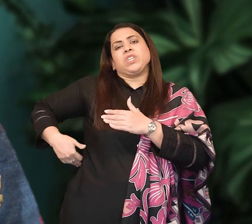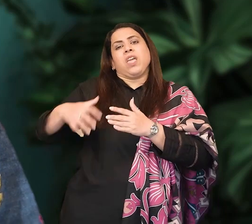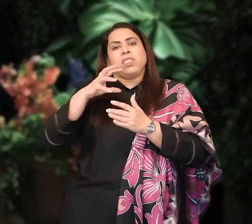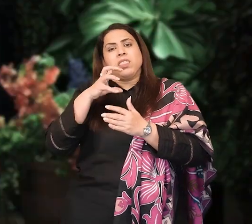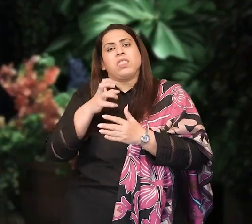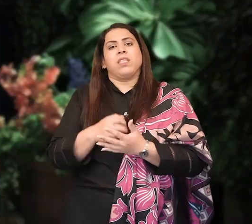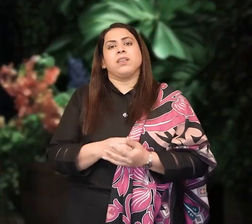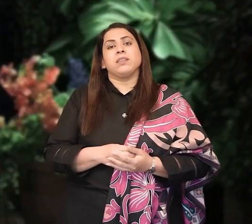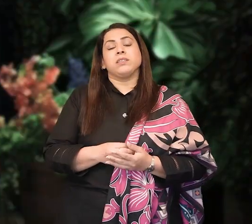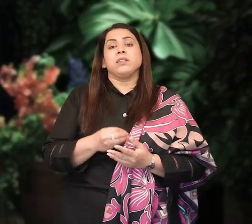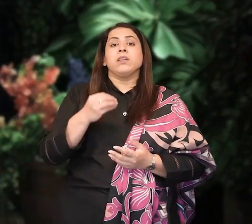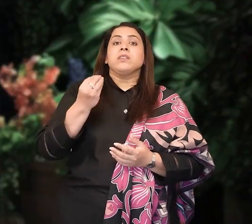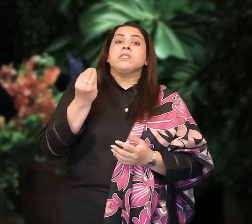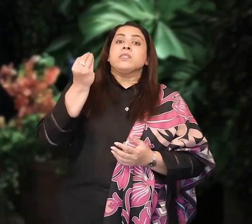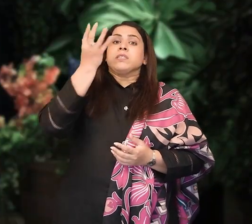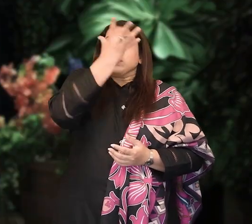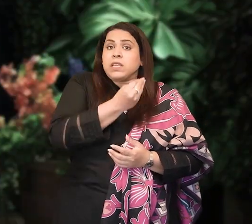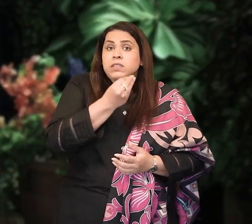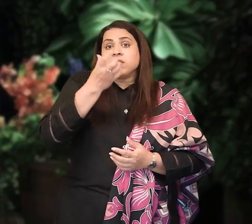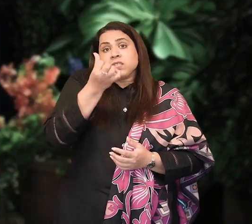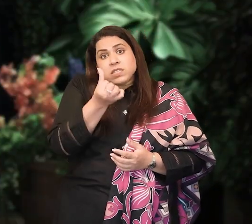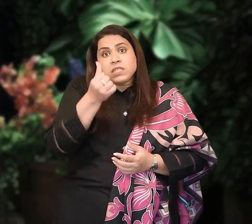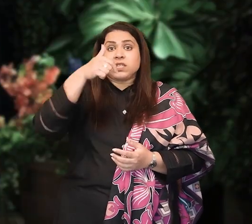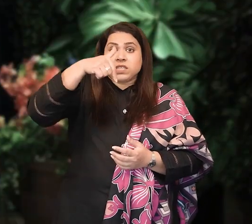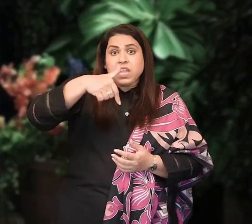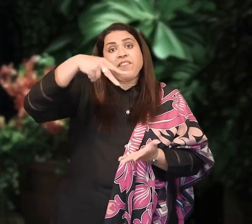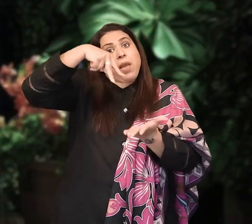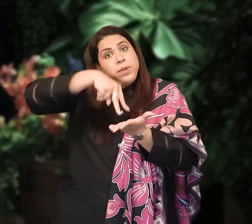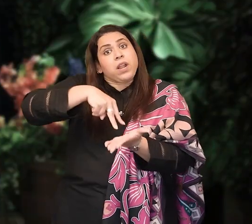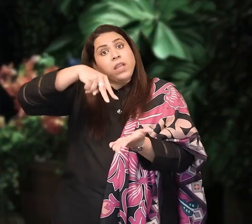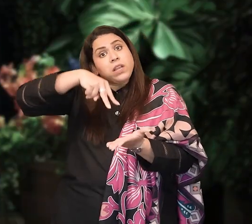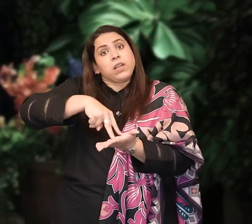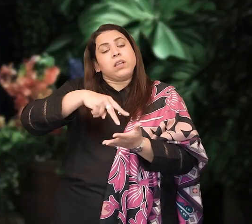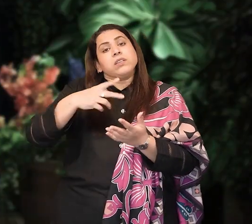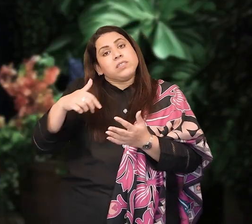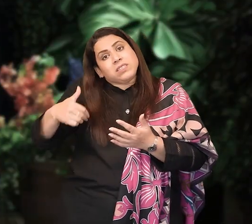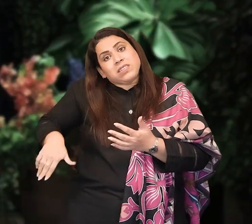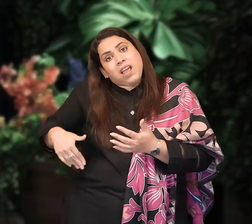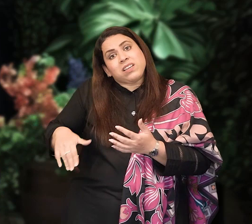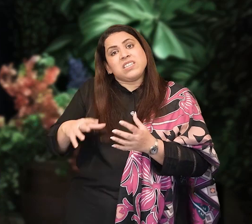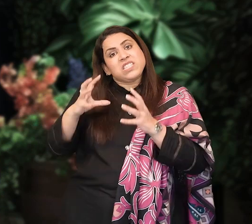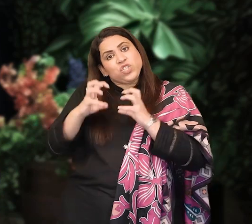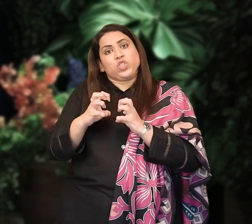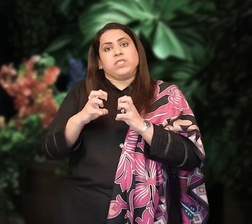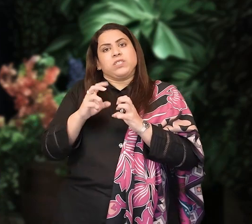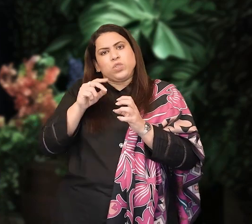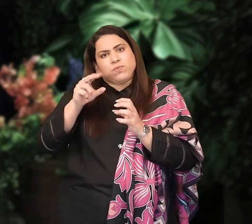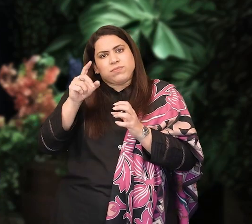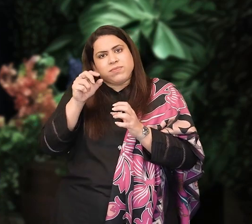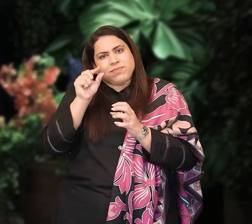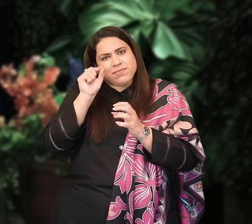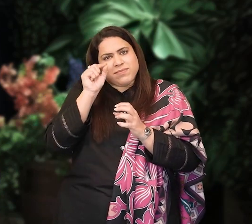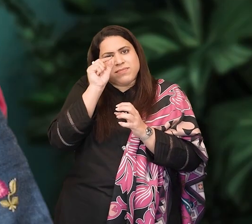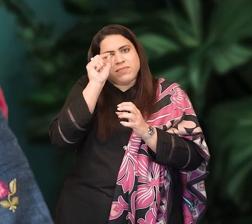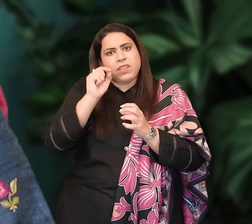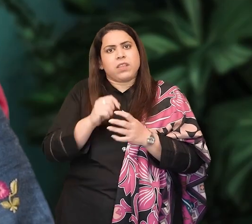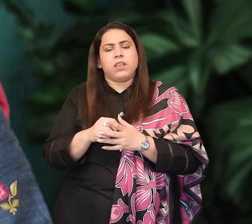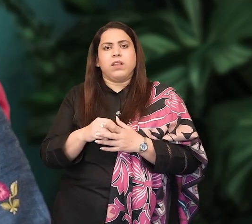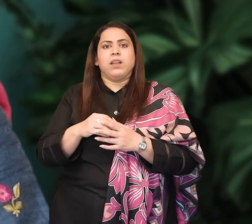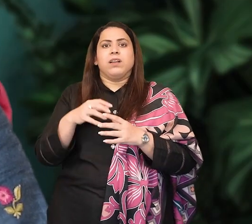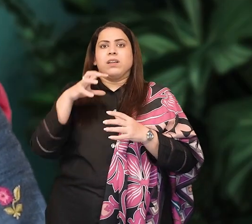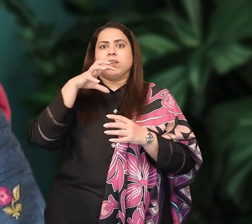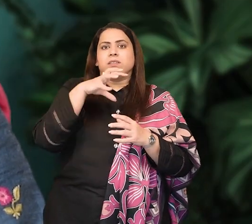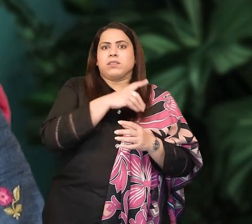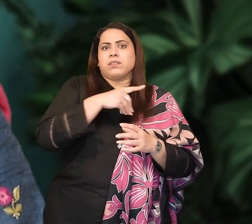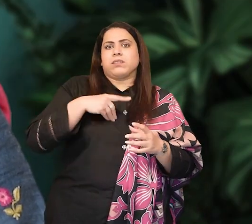रही है, या दिन के 6 to 7 आवर्स जो ड्यूरेशन होती है उसमें उनकी टांगें सुन रहती हैं और उनको चूंटियाँ चलती महसूस होती हैं। क्लिनिक में